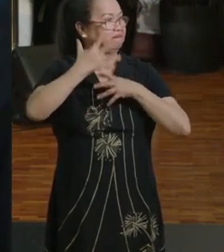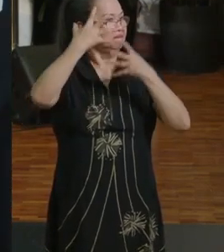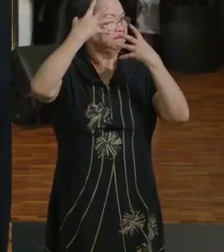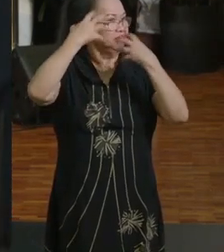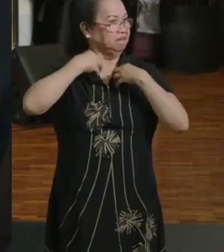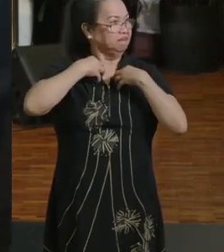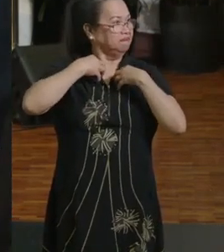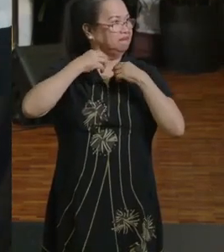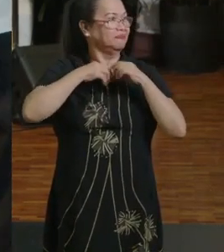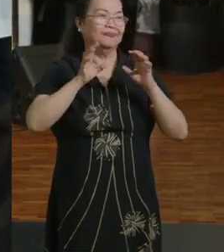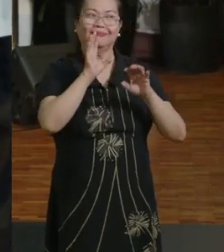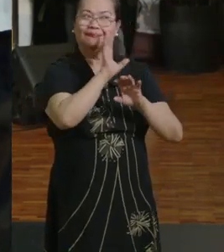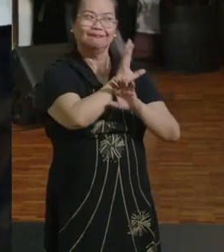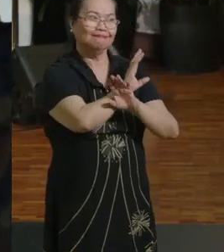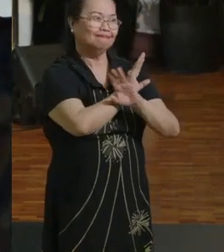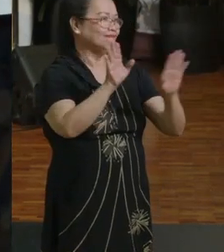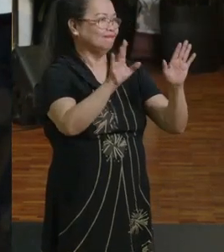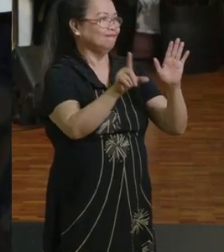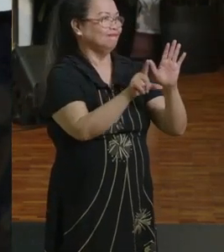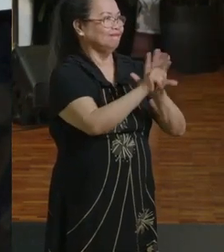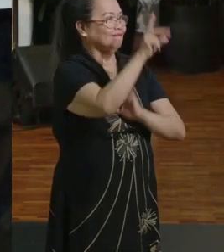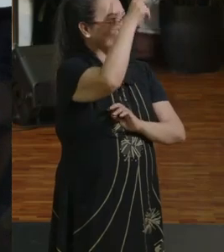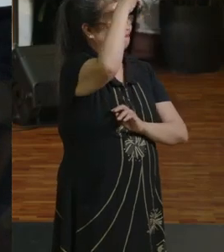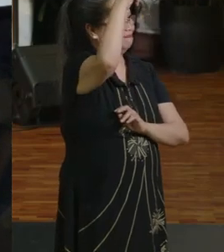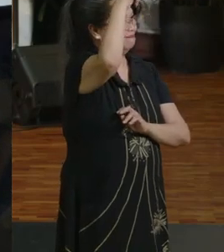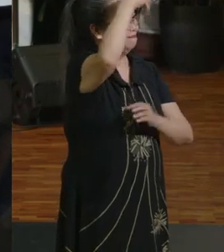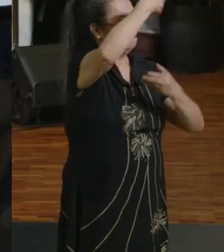maposes ng isang demonyo.